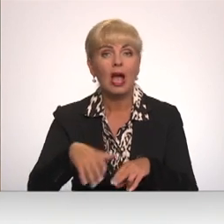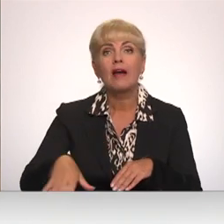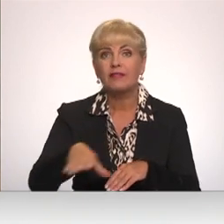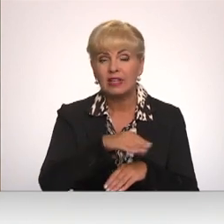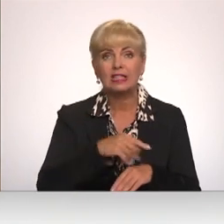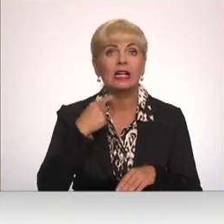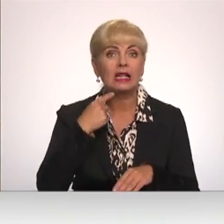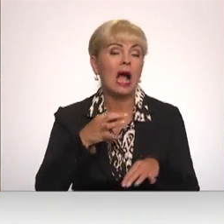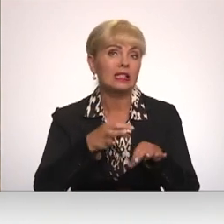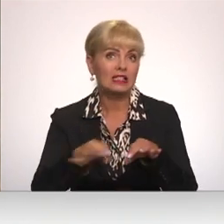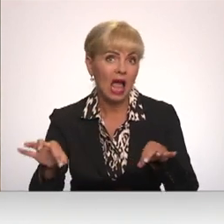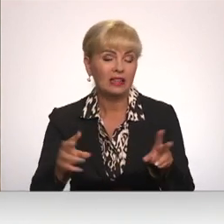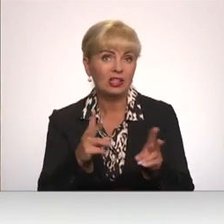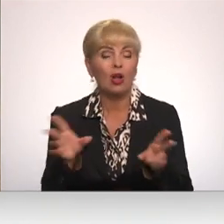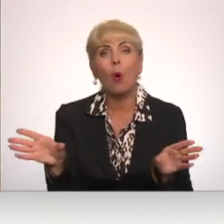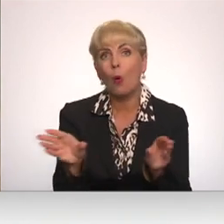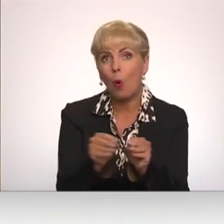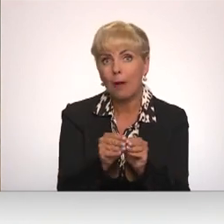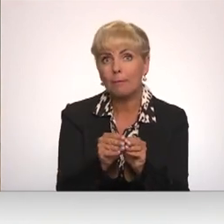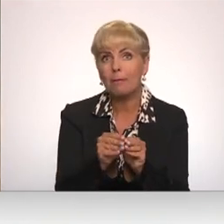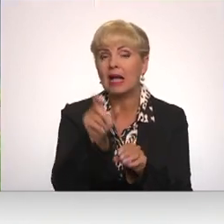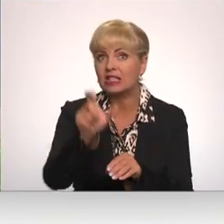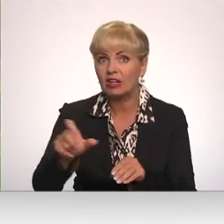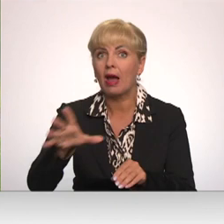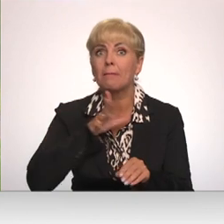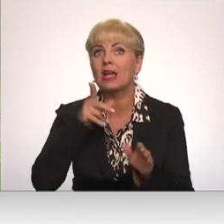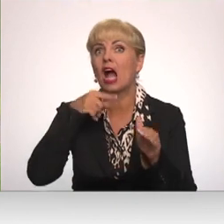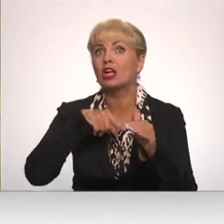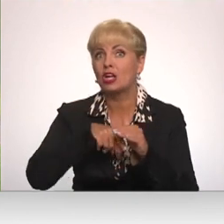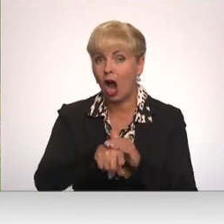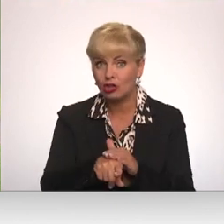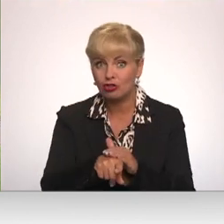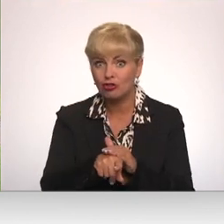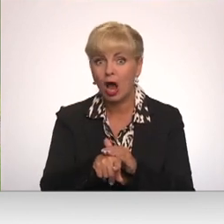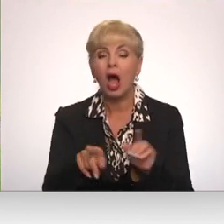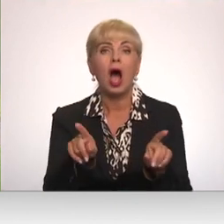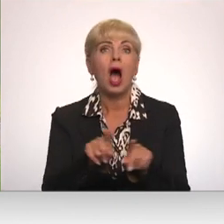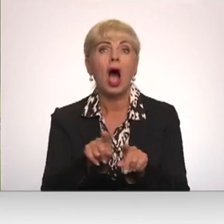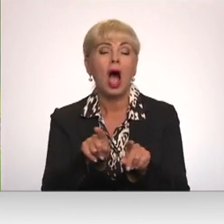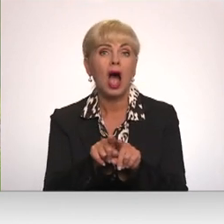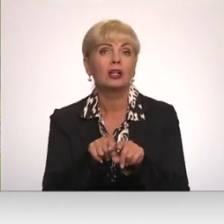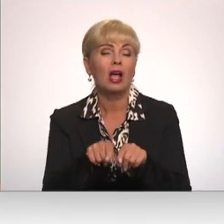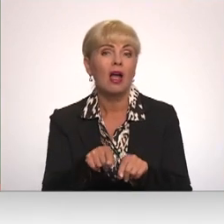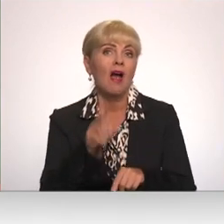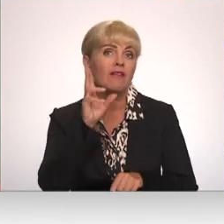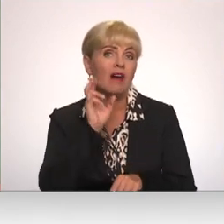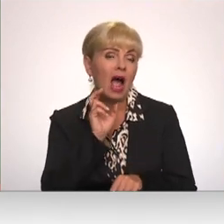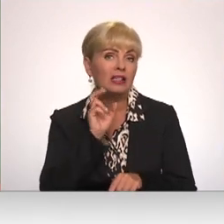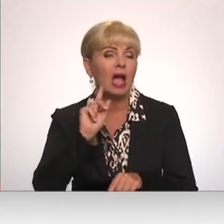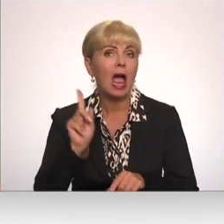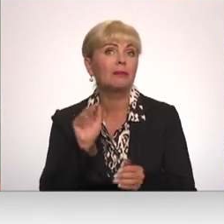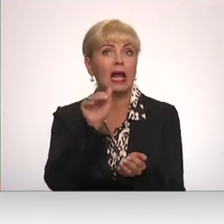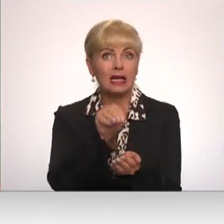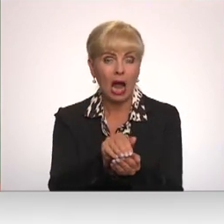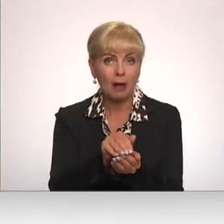Rīgā tika sadedzinātas kopā ar cilvēkiem, kas bija iekšā. Un arī te vecajā ebreju kapsētā arī bija